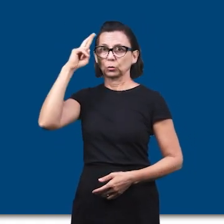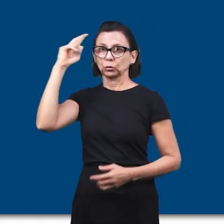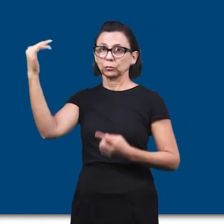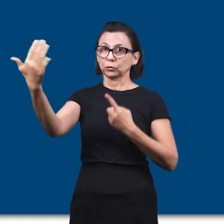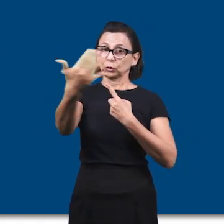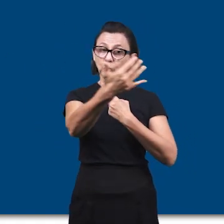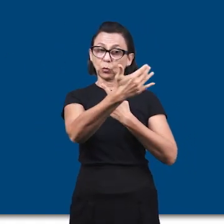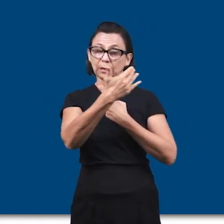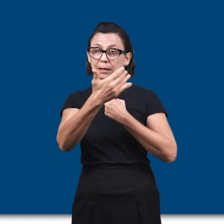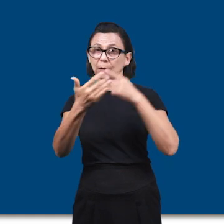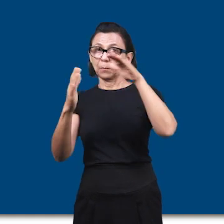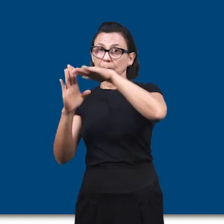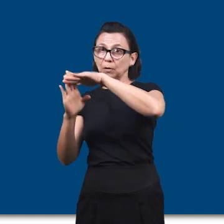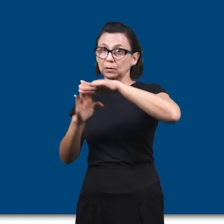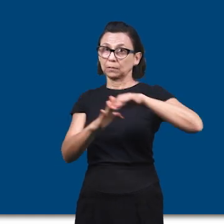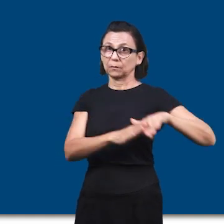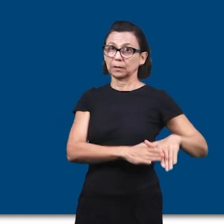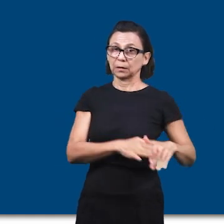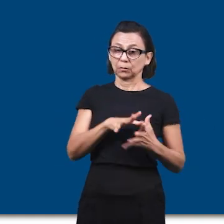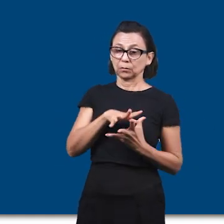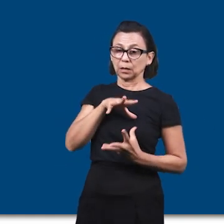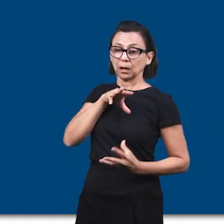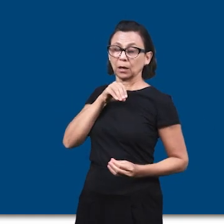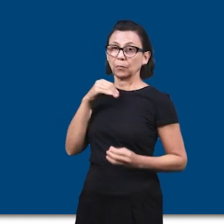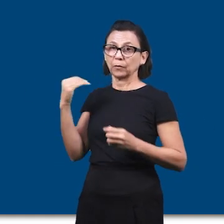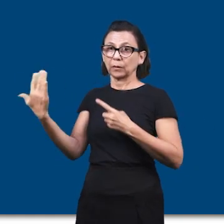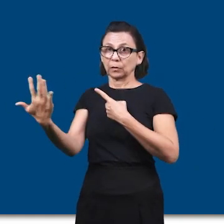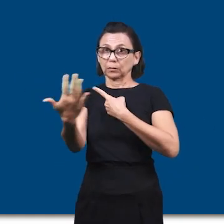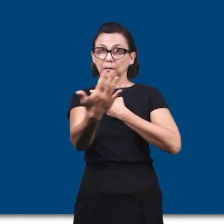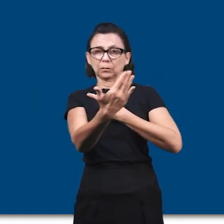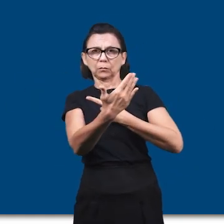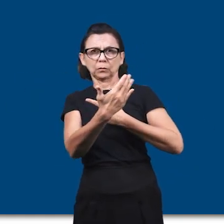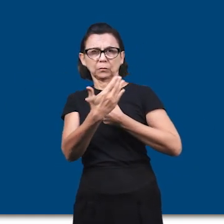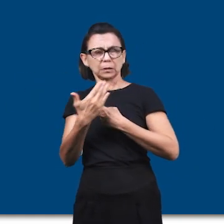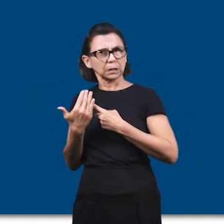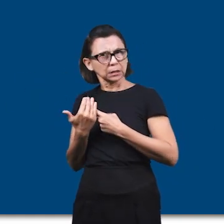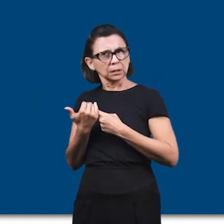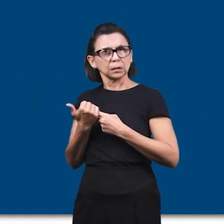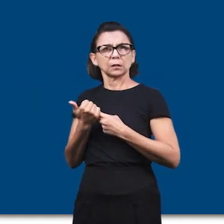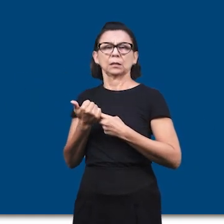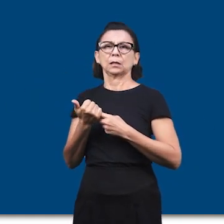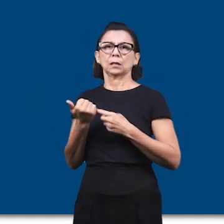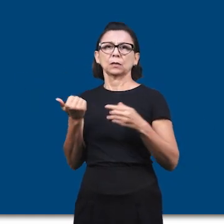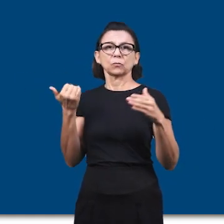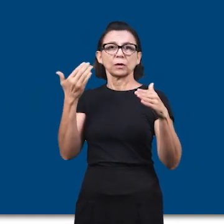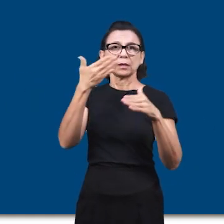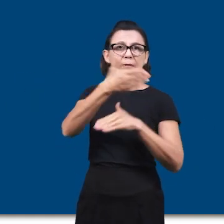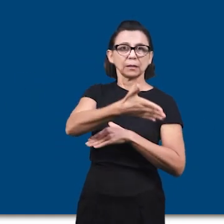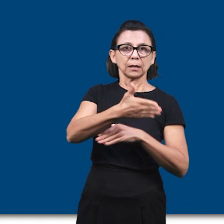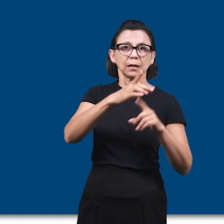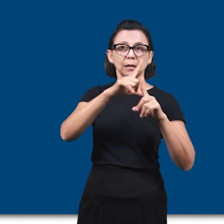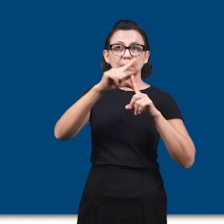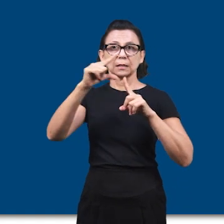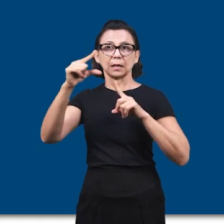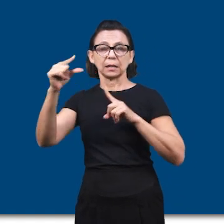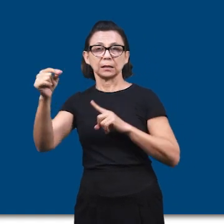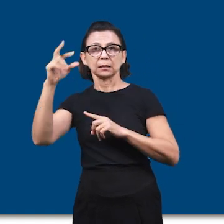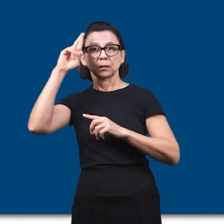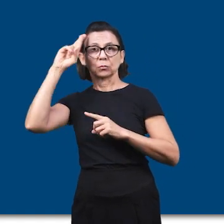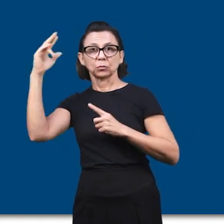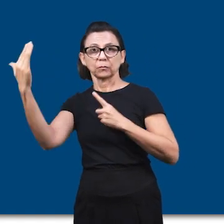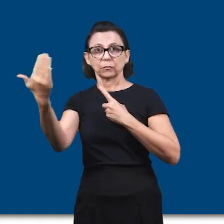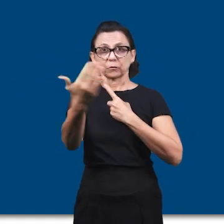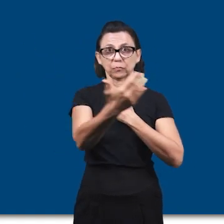зла, сохранит душу твою. Господь будет охранять выхождение твое и вхождение